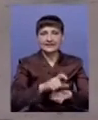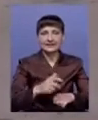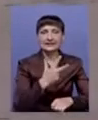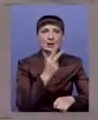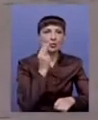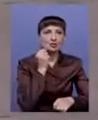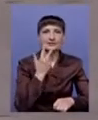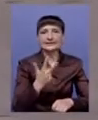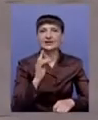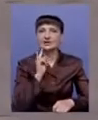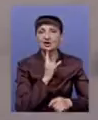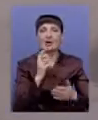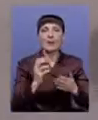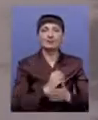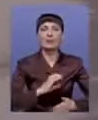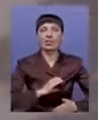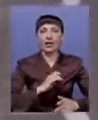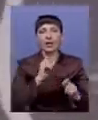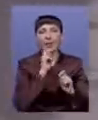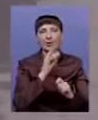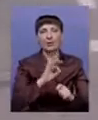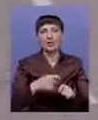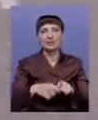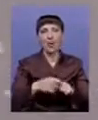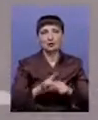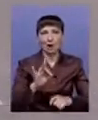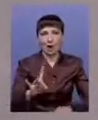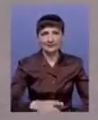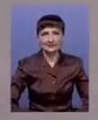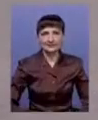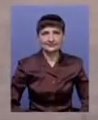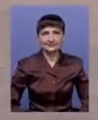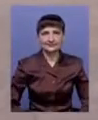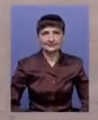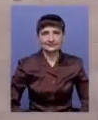мужчины и 3 женщины получат медали и подарки от спонсоров.